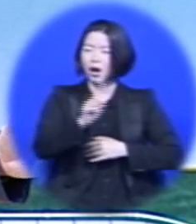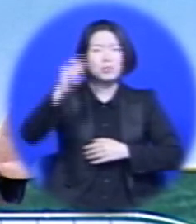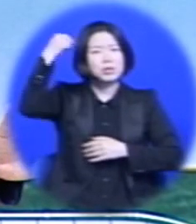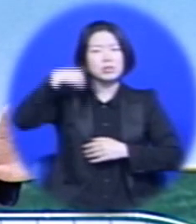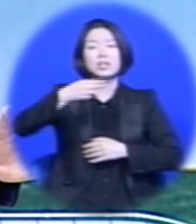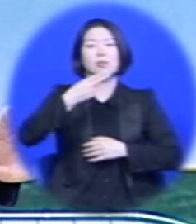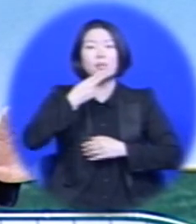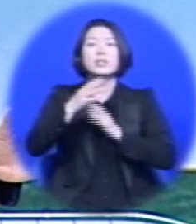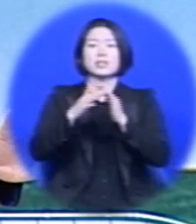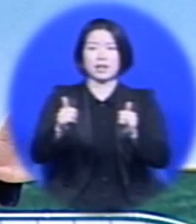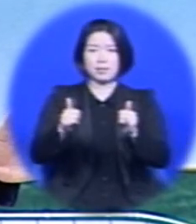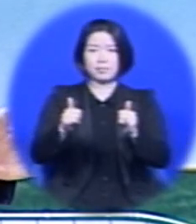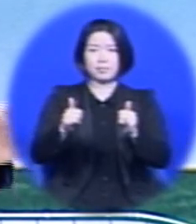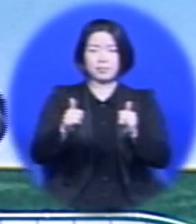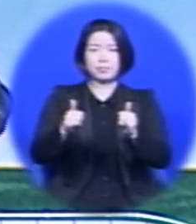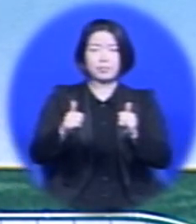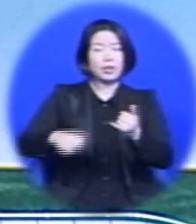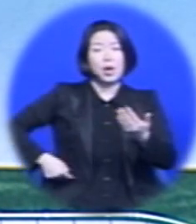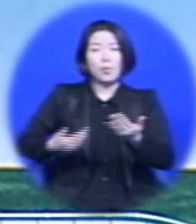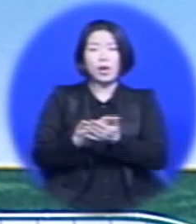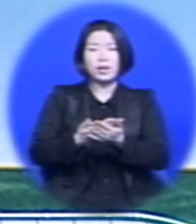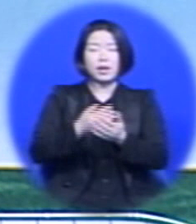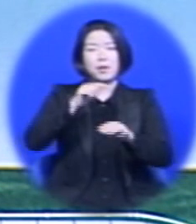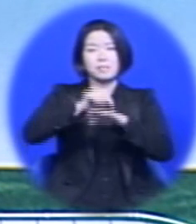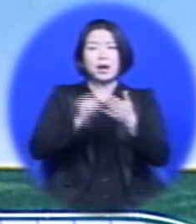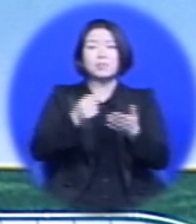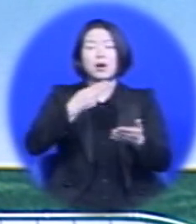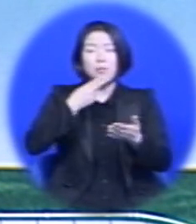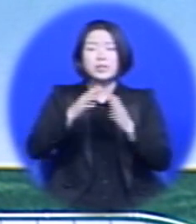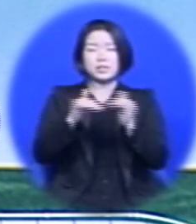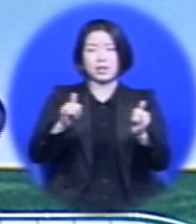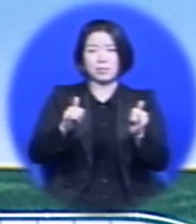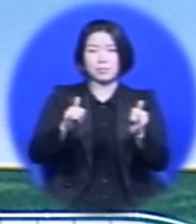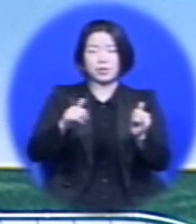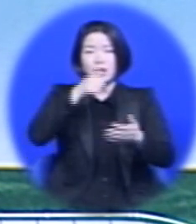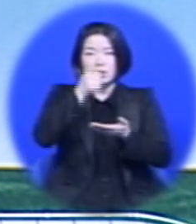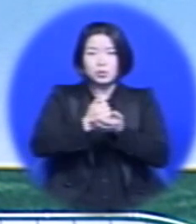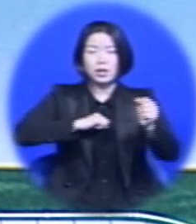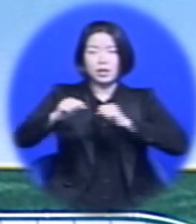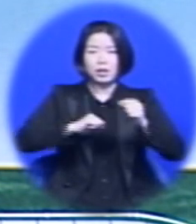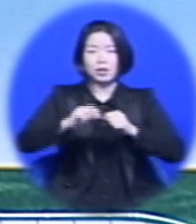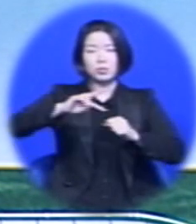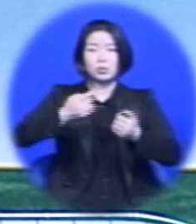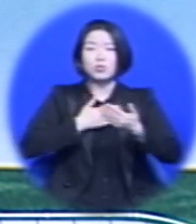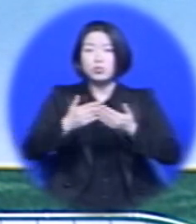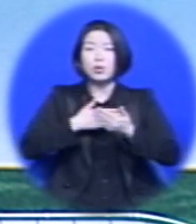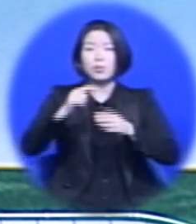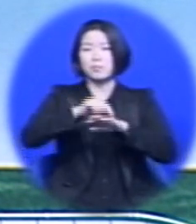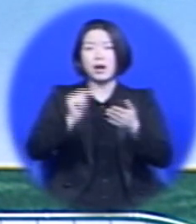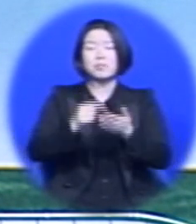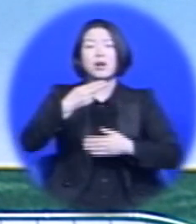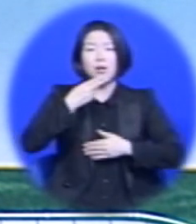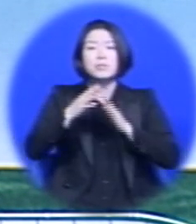없는 사람 회개할 마음도 없는 사람 죄를 짓고도 두려운 마음이 없는 사람